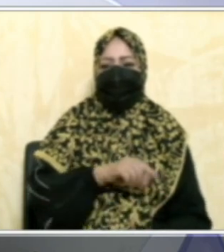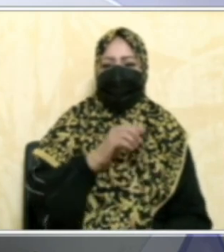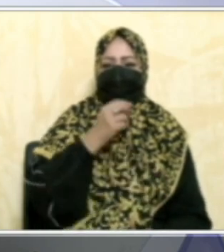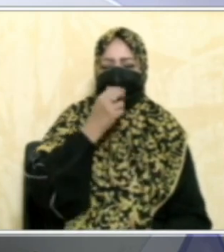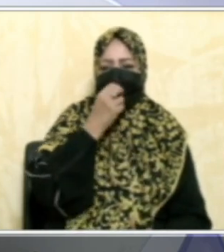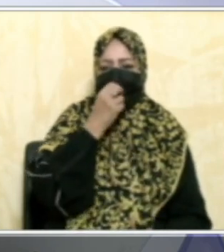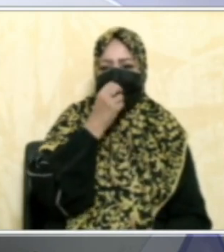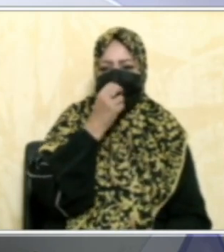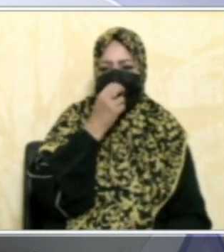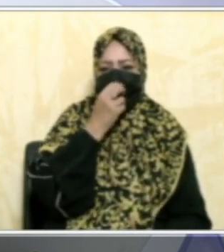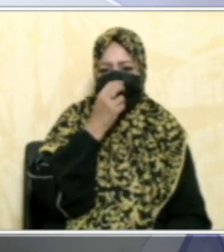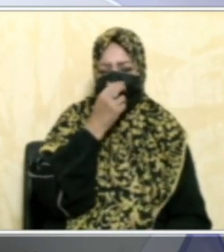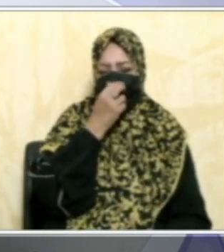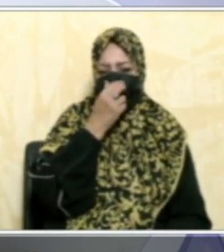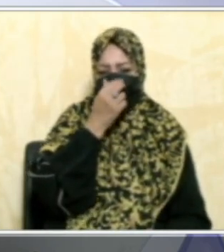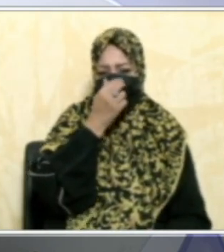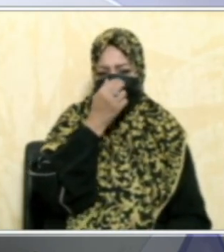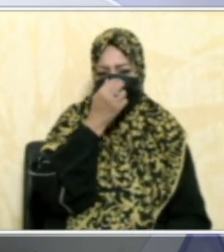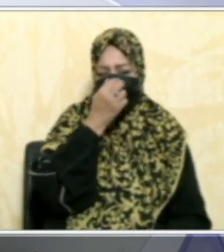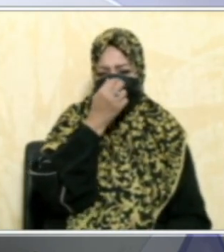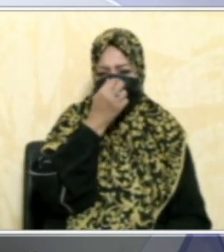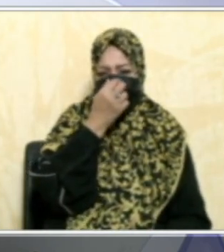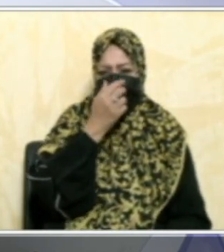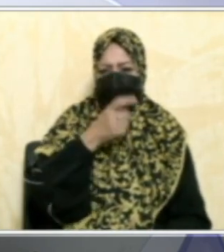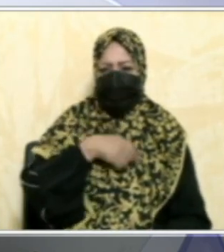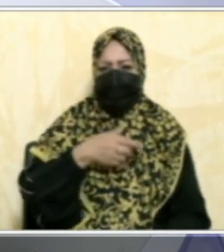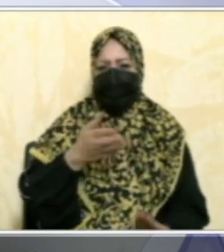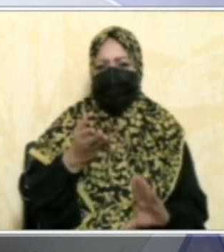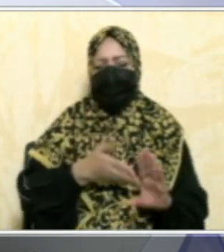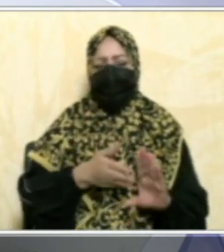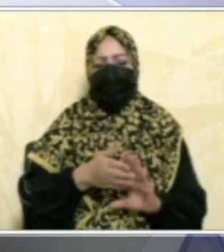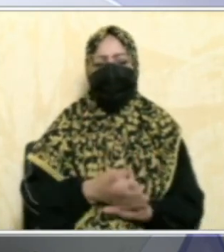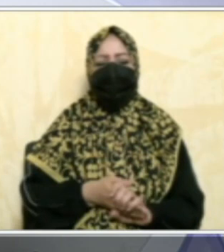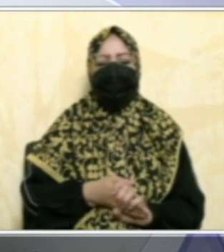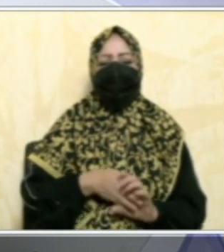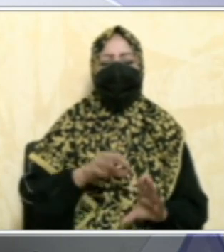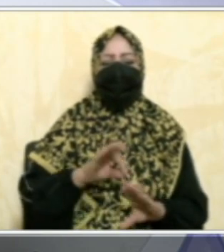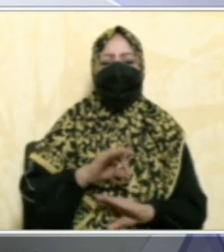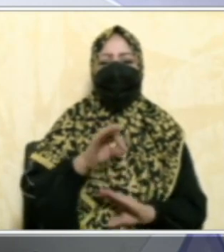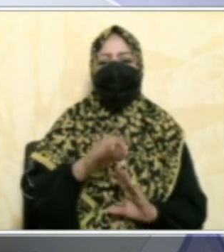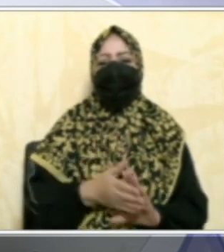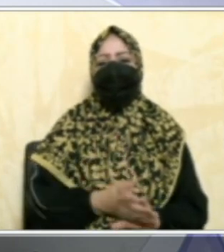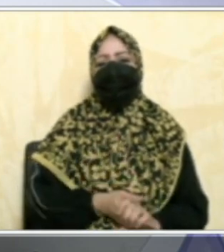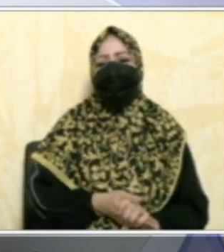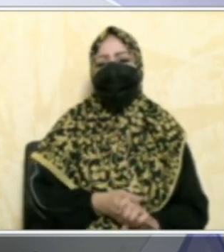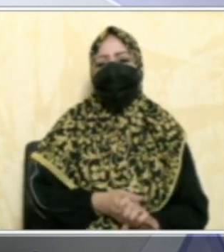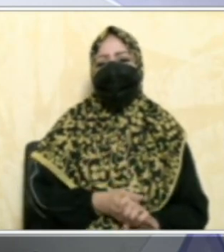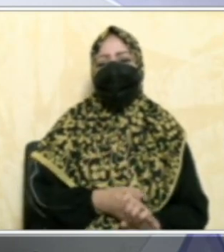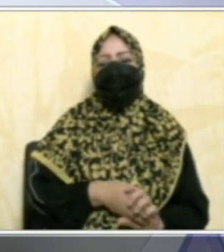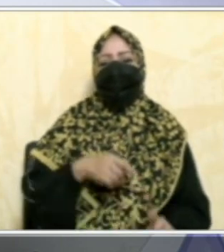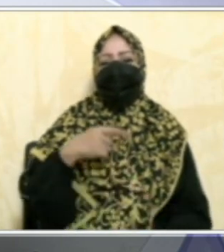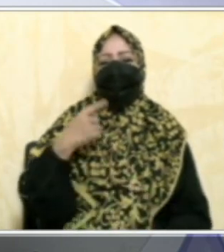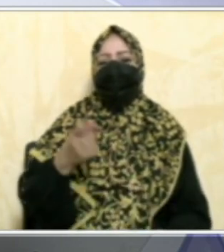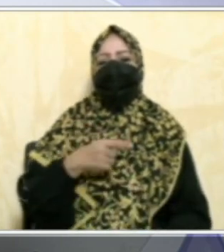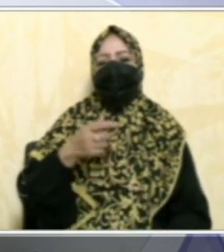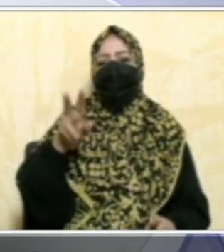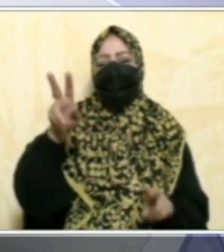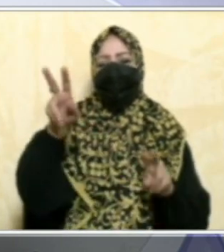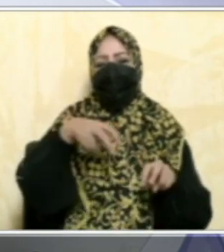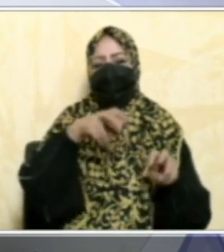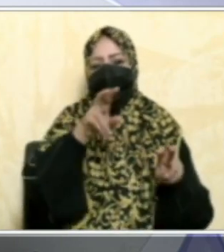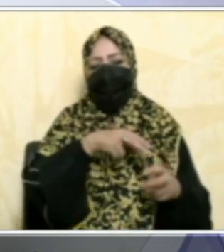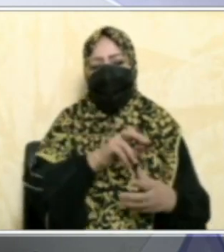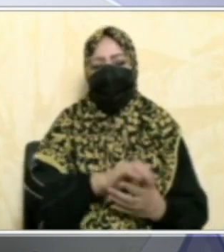أو مثلا من حساب أونلاين تتحول أو غيرها، فهذا لا بأس بالشراء. لكن إذا كان فيه شراء للعملات أو